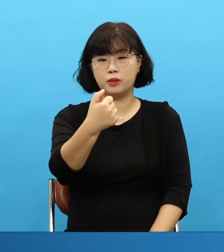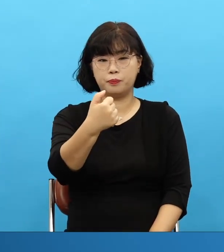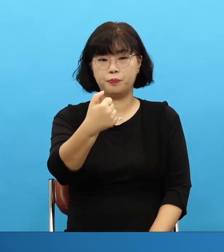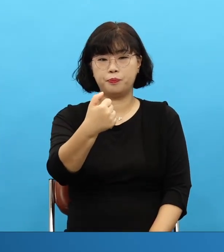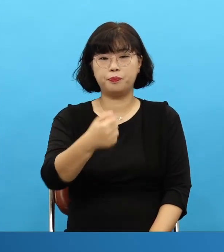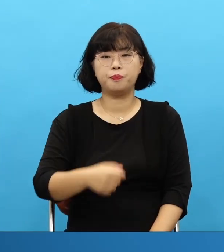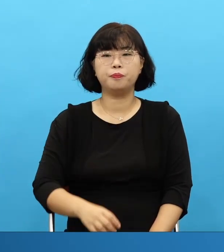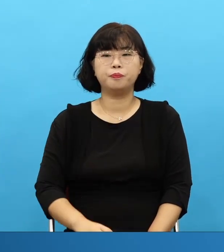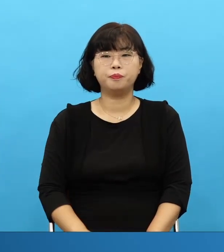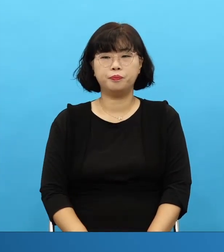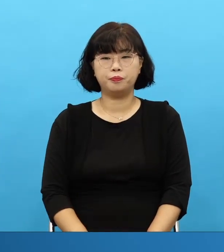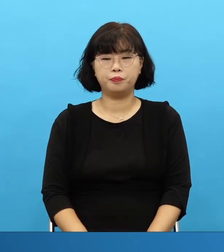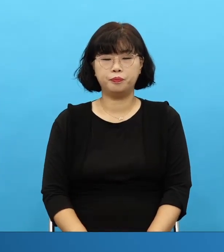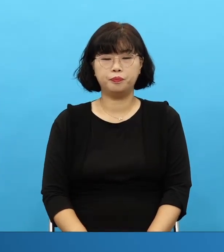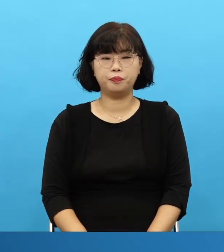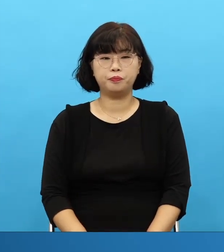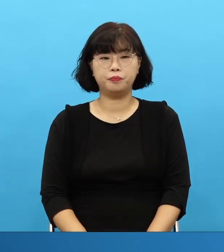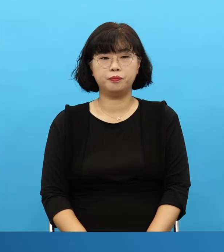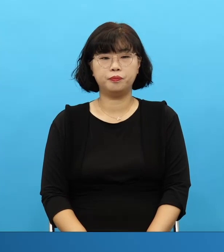드립니다.